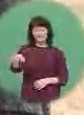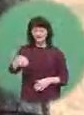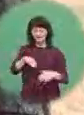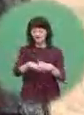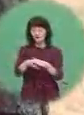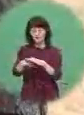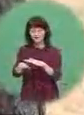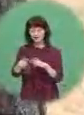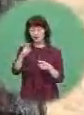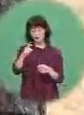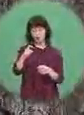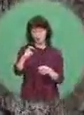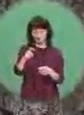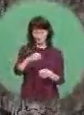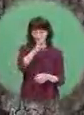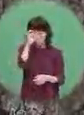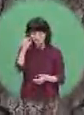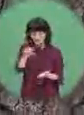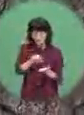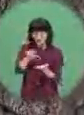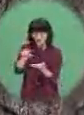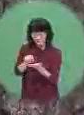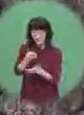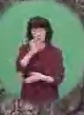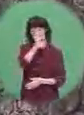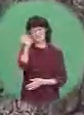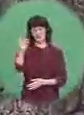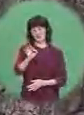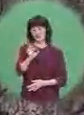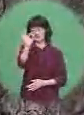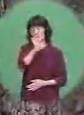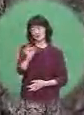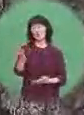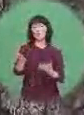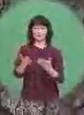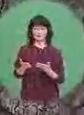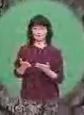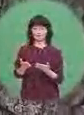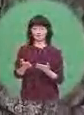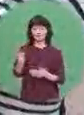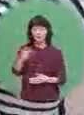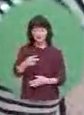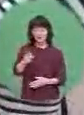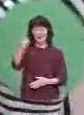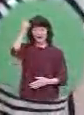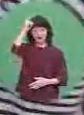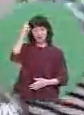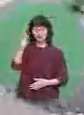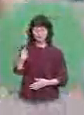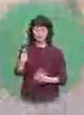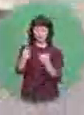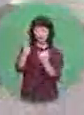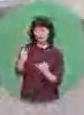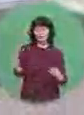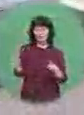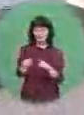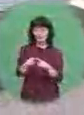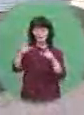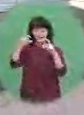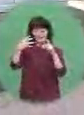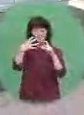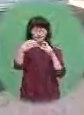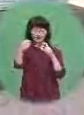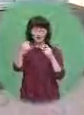園内に隠されたキーワードを集めると景品がもらえる園内探検やGACKTくん音符ちゃんと一緒に写真